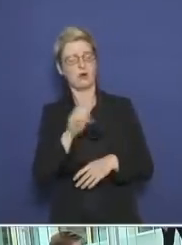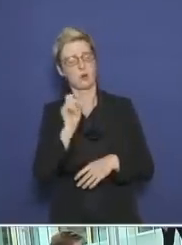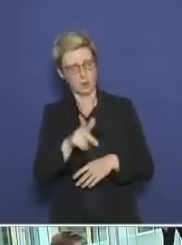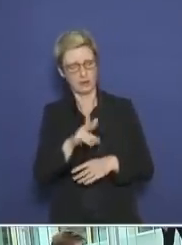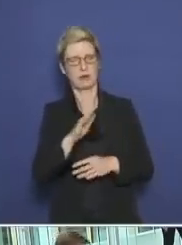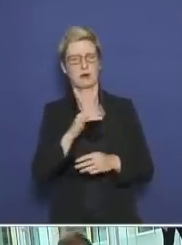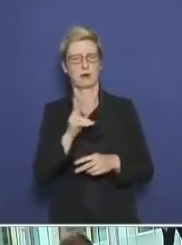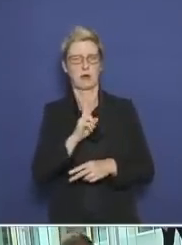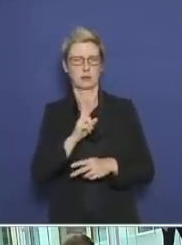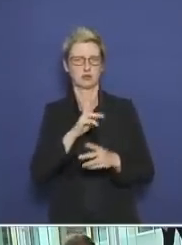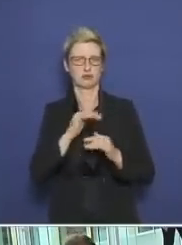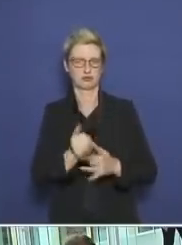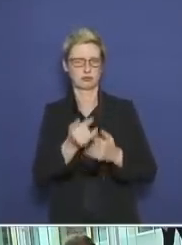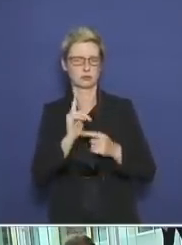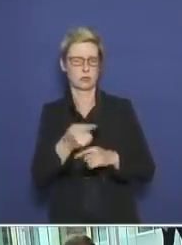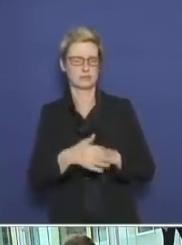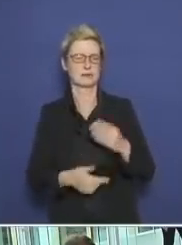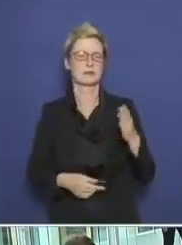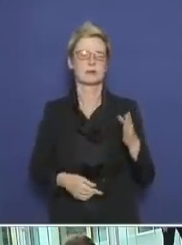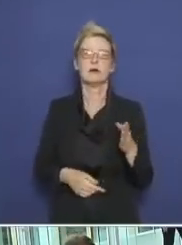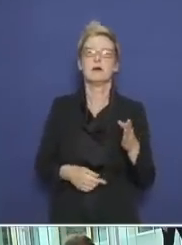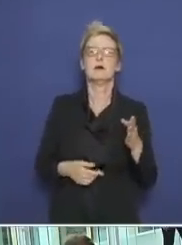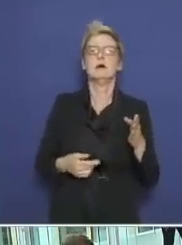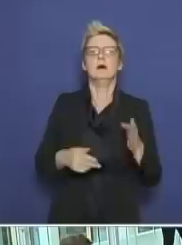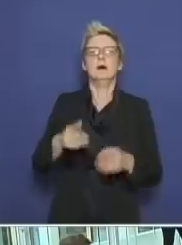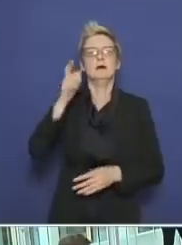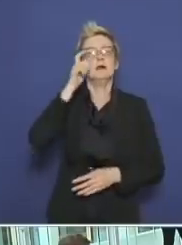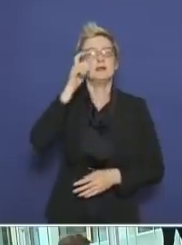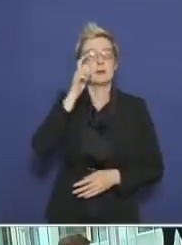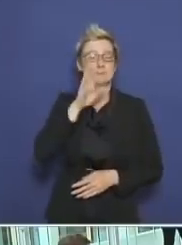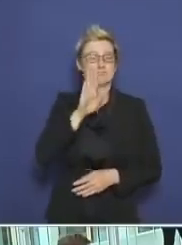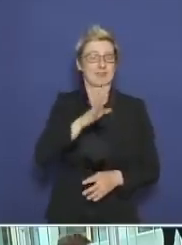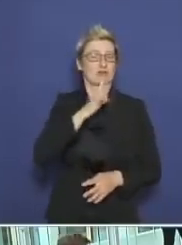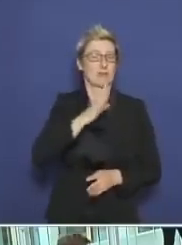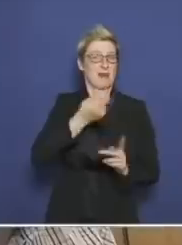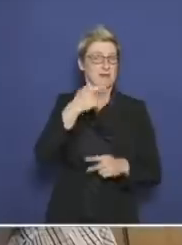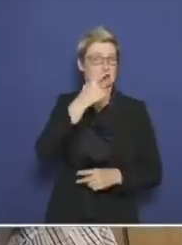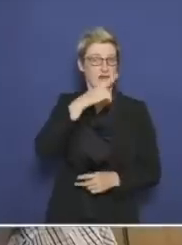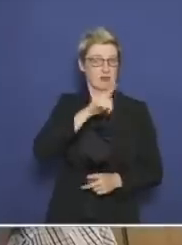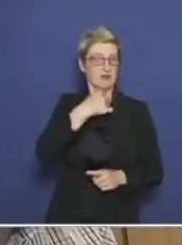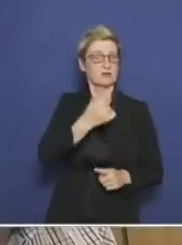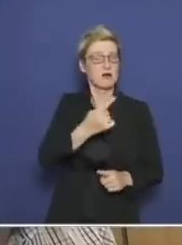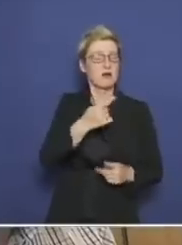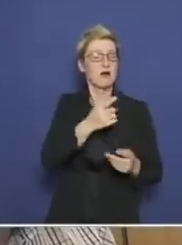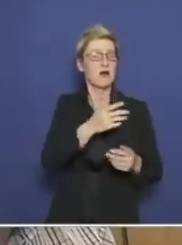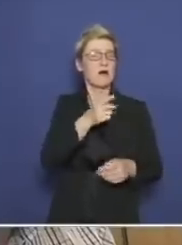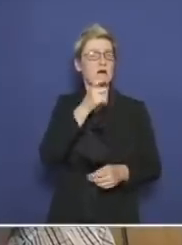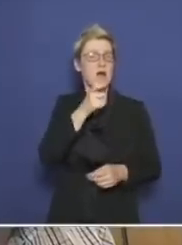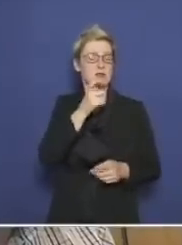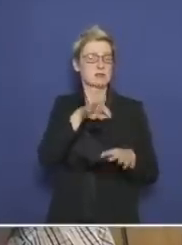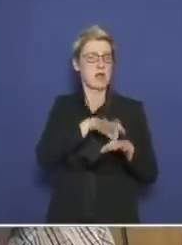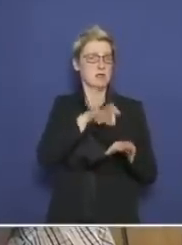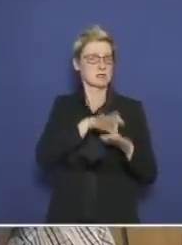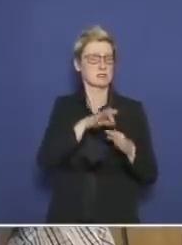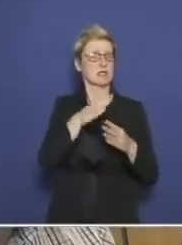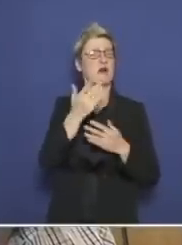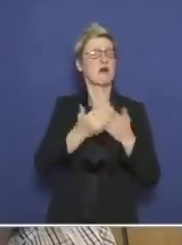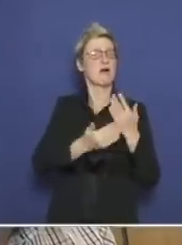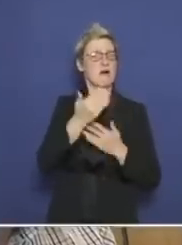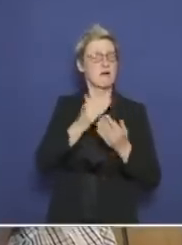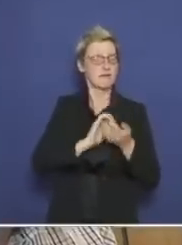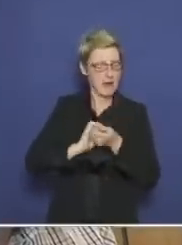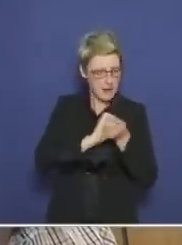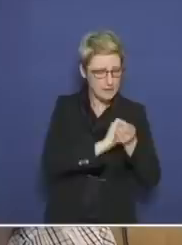vor. Herr Spahn, Ihr Sprecher hat am Freitag gesagt, die kassenärztlichen Vereinigungen prüfen die Rechnungen aus den Testzentren